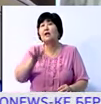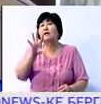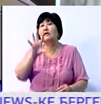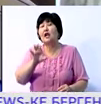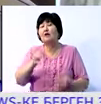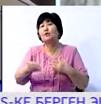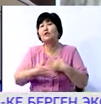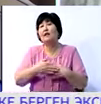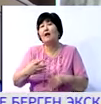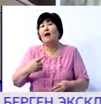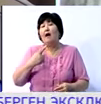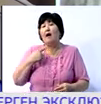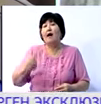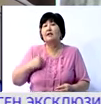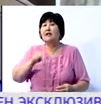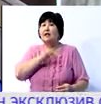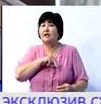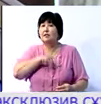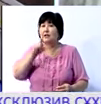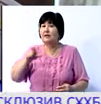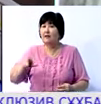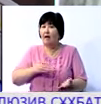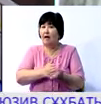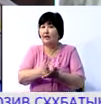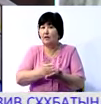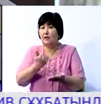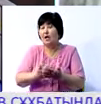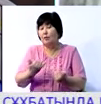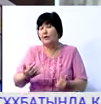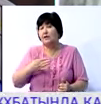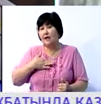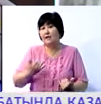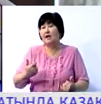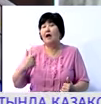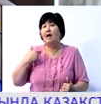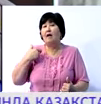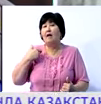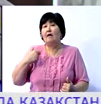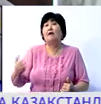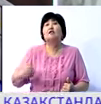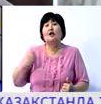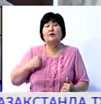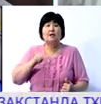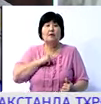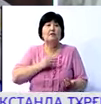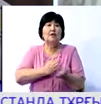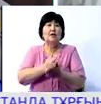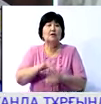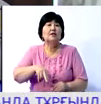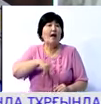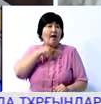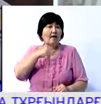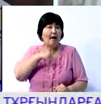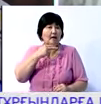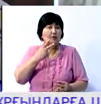1,5 шақтай әскери қызметші қызмет атқарып жатыр. Қазірде де біздің сарбаздарымыз осы қызмет атқару барысында қырағылық